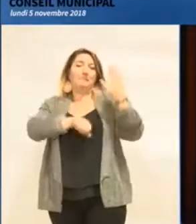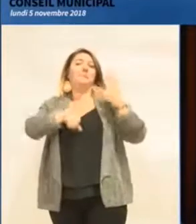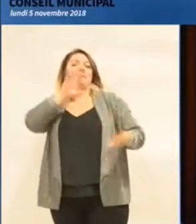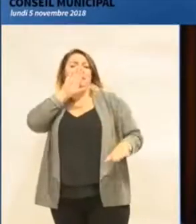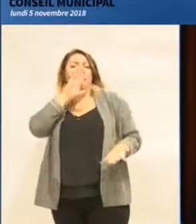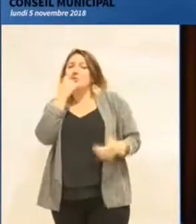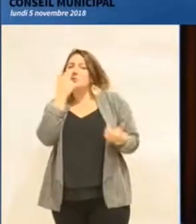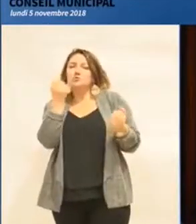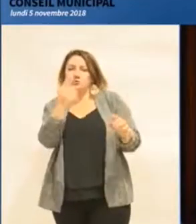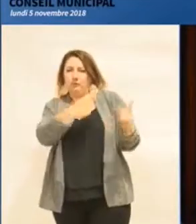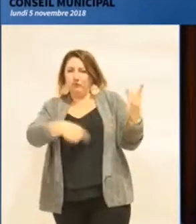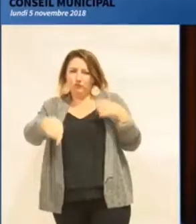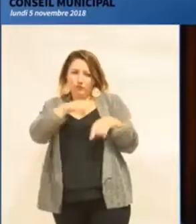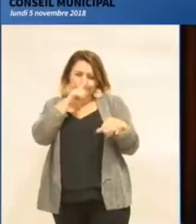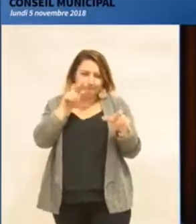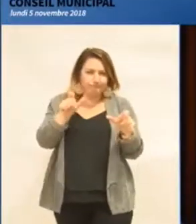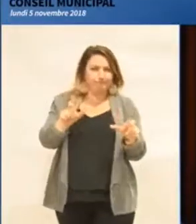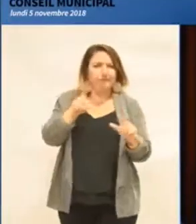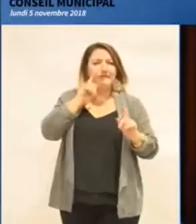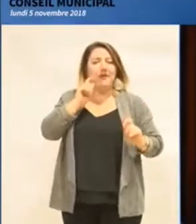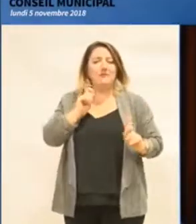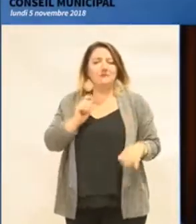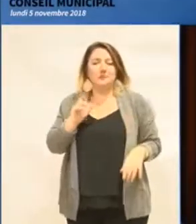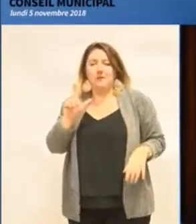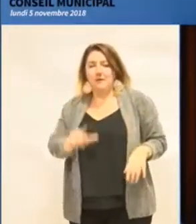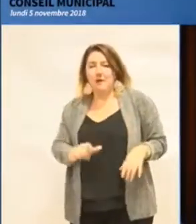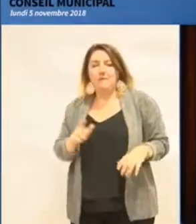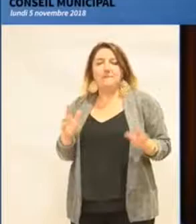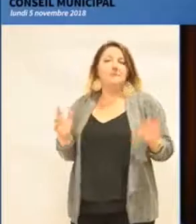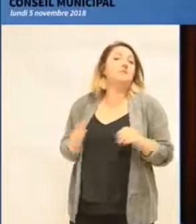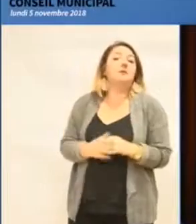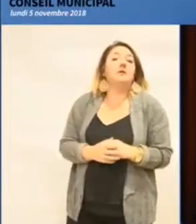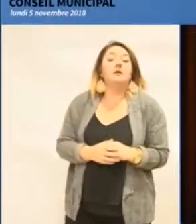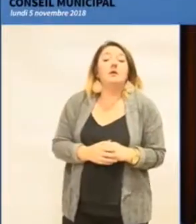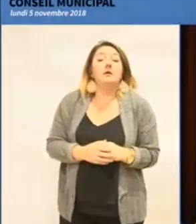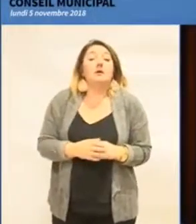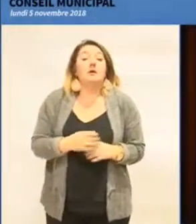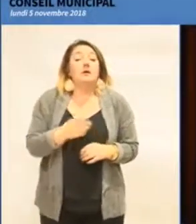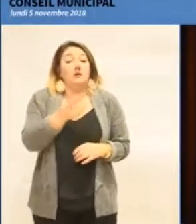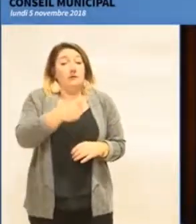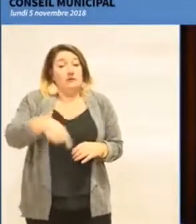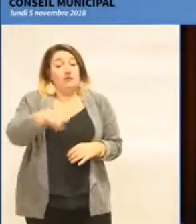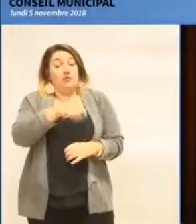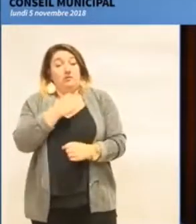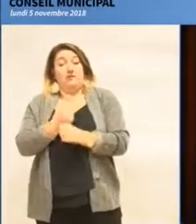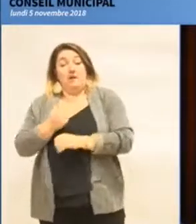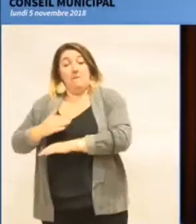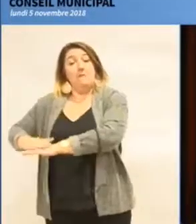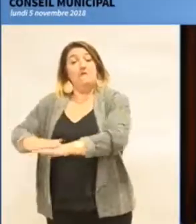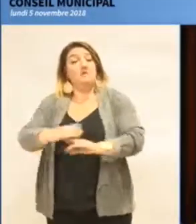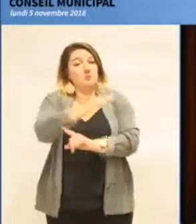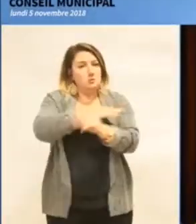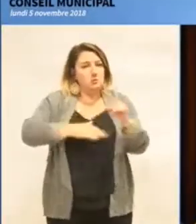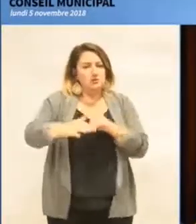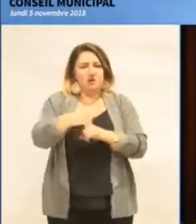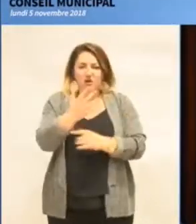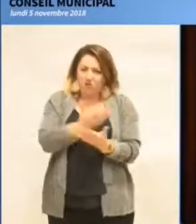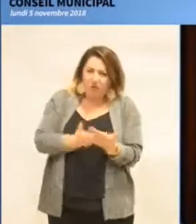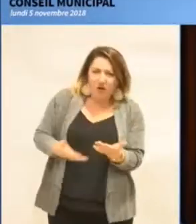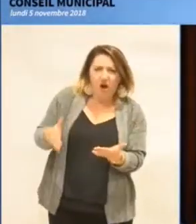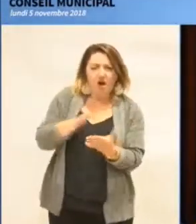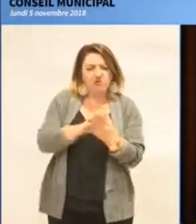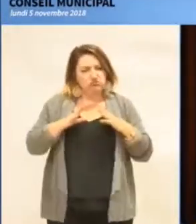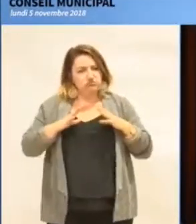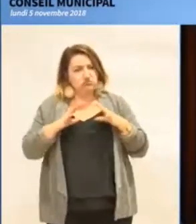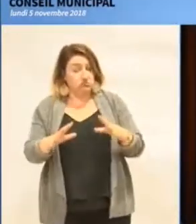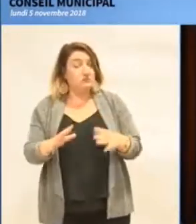êtes attentifs. Vous avez renforcé et réussi un travail de prévention sociale là où c'était utile, et l'implication des